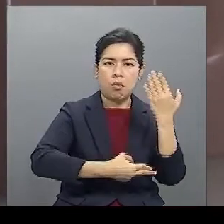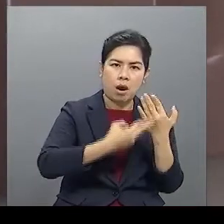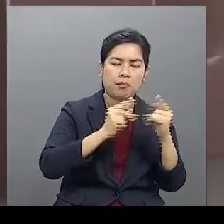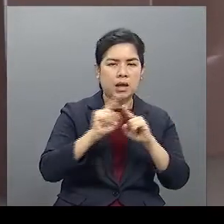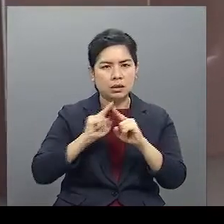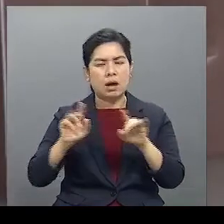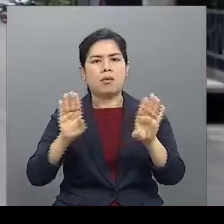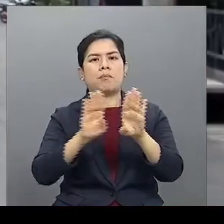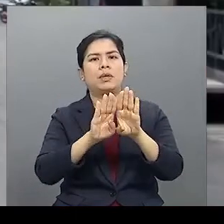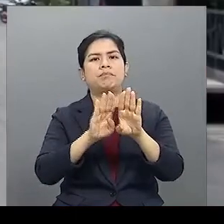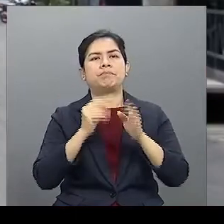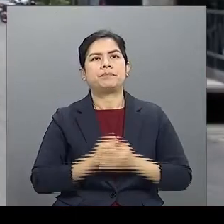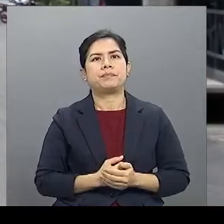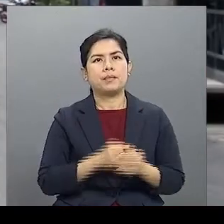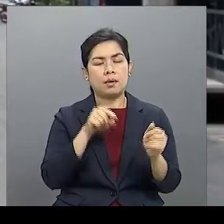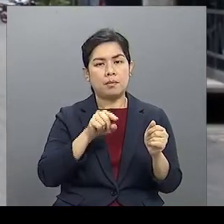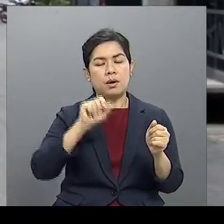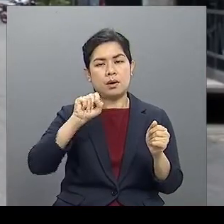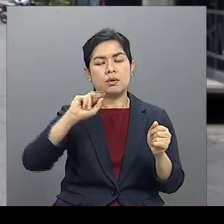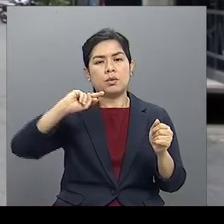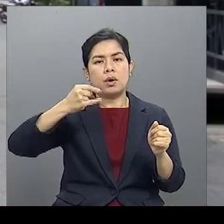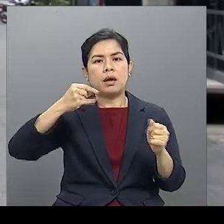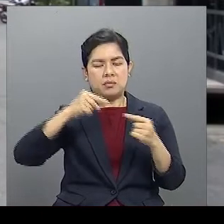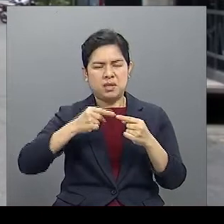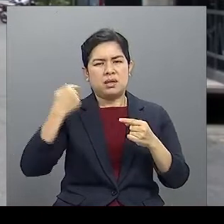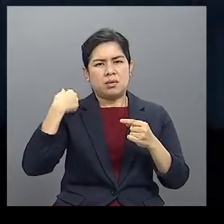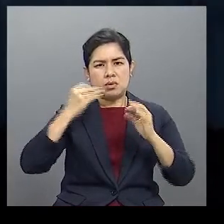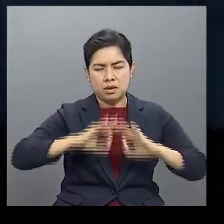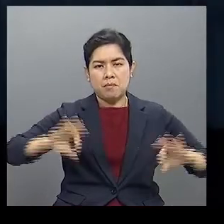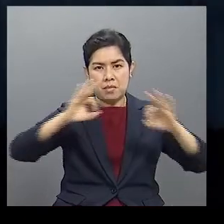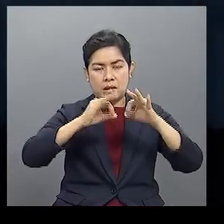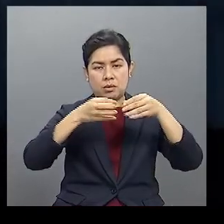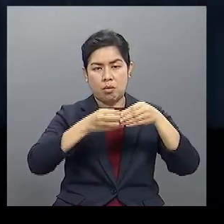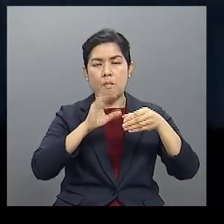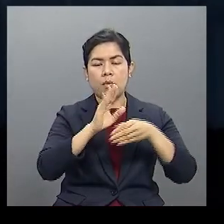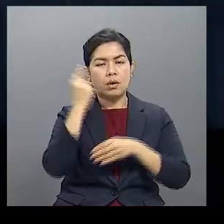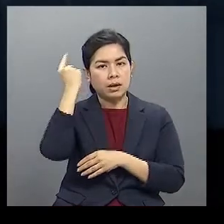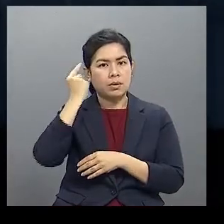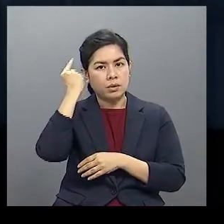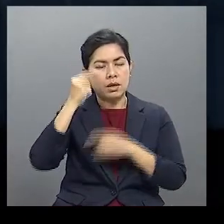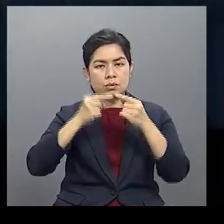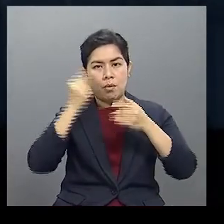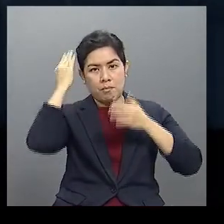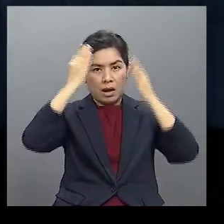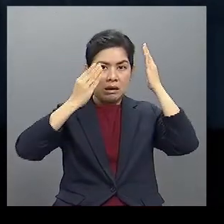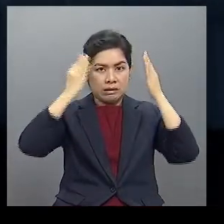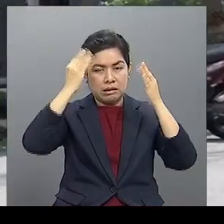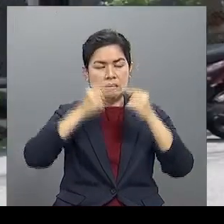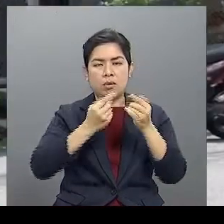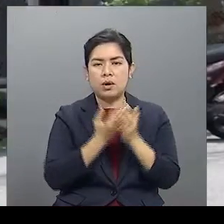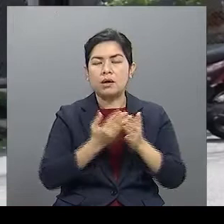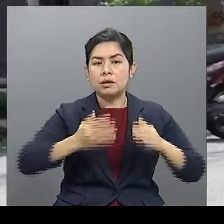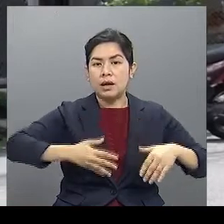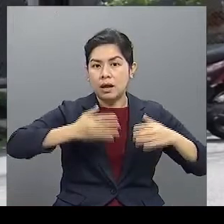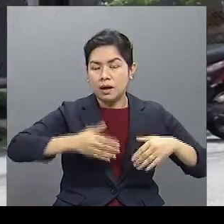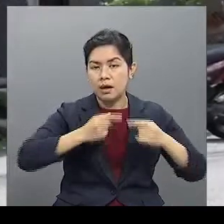กค่ะเป็นเมืองชายแดนที่พึ่งพากำลังซื้อหลักจากมาเลเซียจากเดิมการค้าชายแดนจะมีรายได้แต่ละปีไม่ต่ำกว่า 3,000 ล้านบ